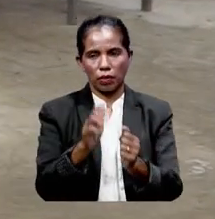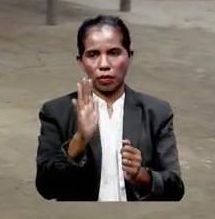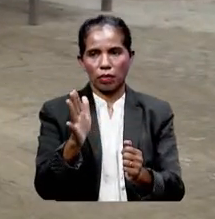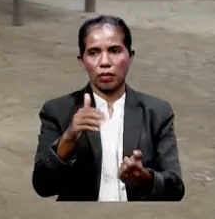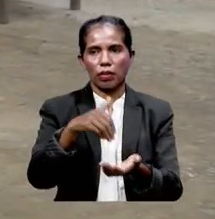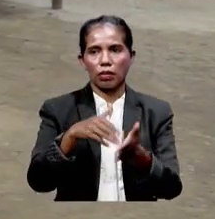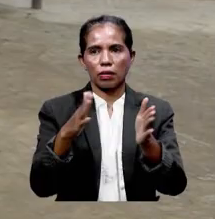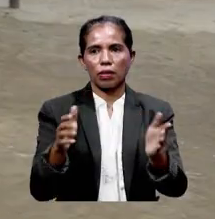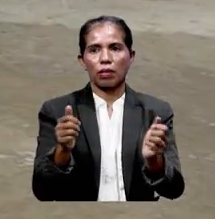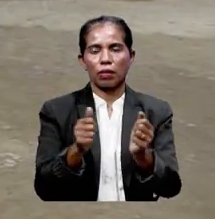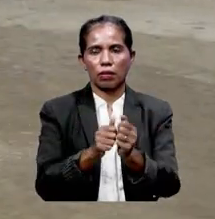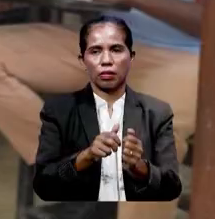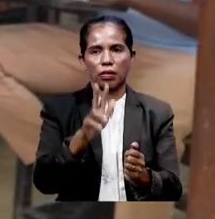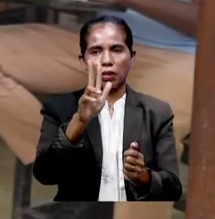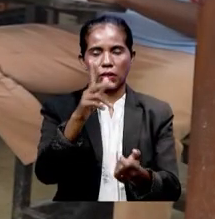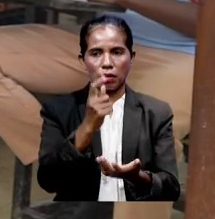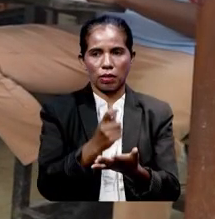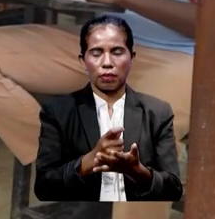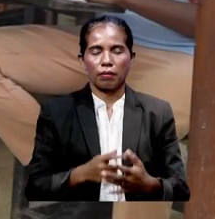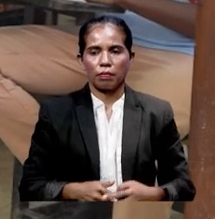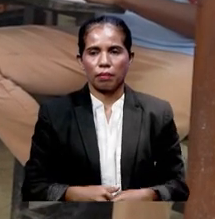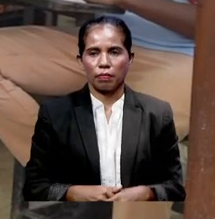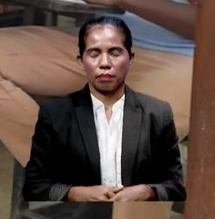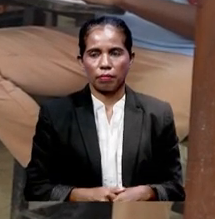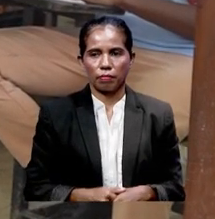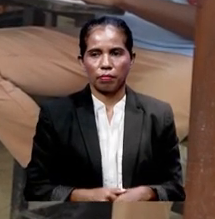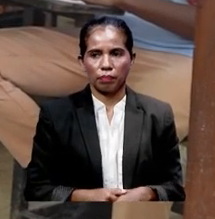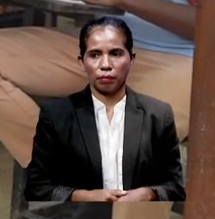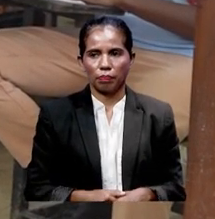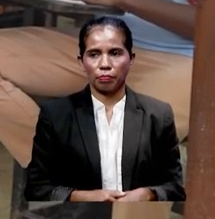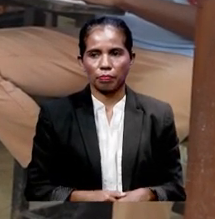estudante a mutuk rihun toloresin. Lamberto da Silva, Emerenciana Martins, GMN.